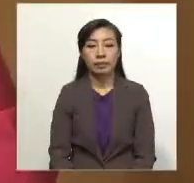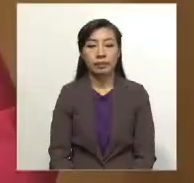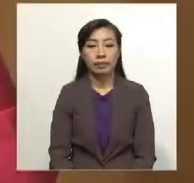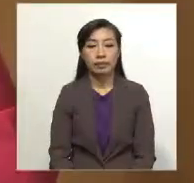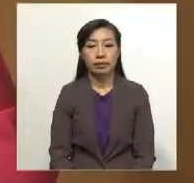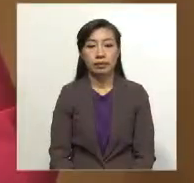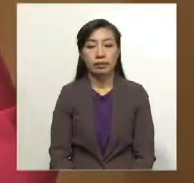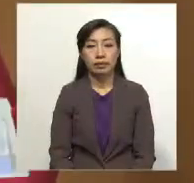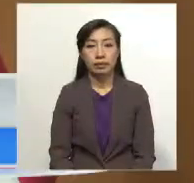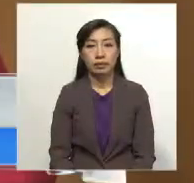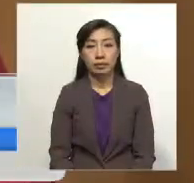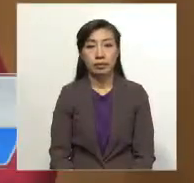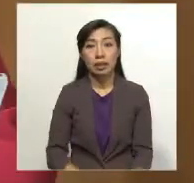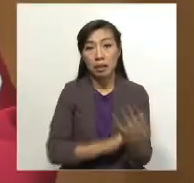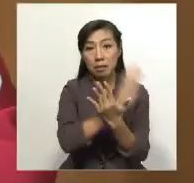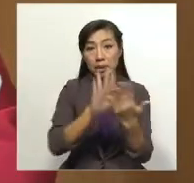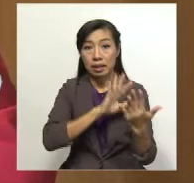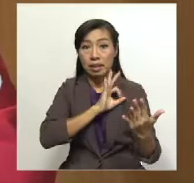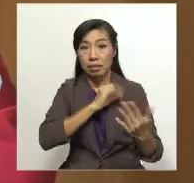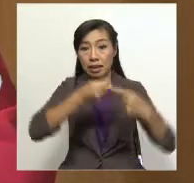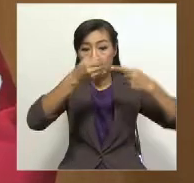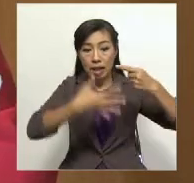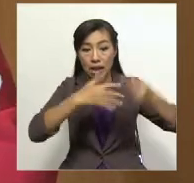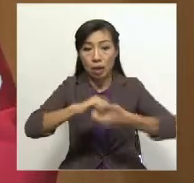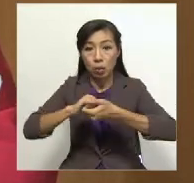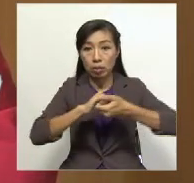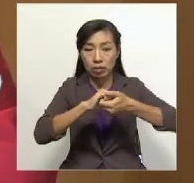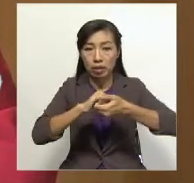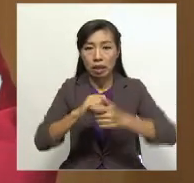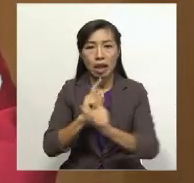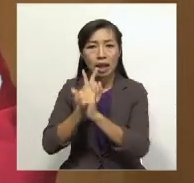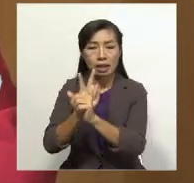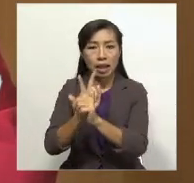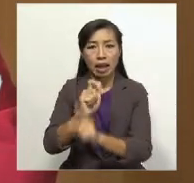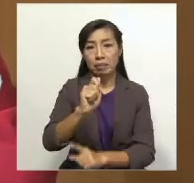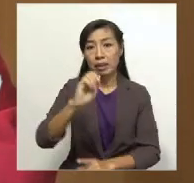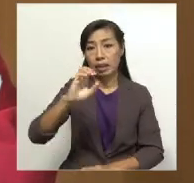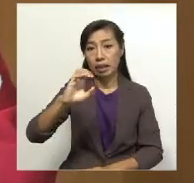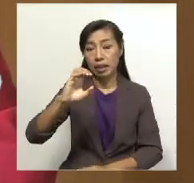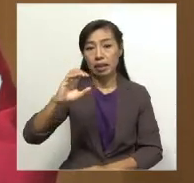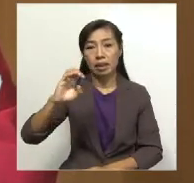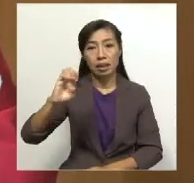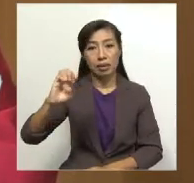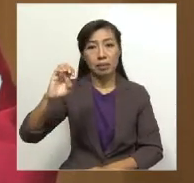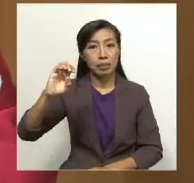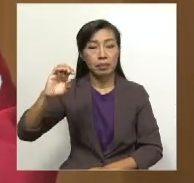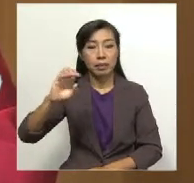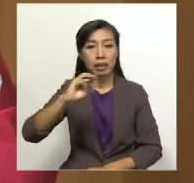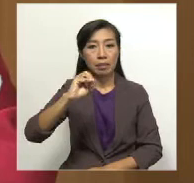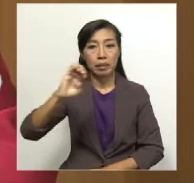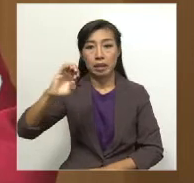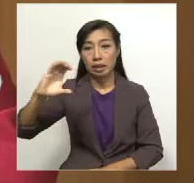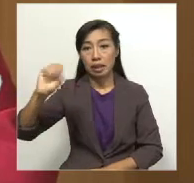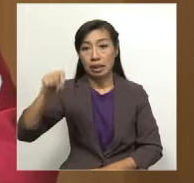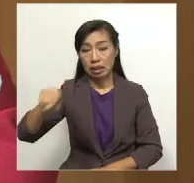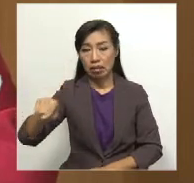ในเรื่องของความร่วมมือระหว่างประเทศสมาชิกทั้ง5ประเทศนะคะในกรอบ ACMEX ก็มีมาอย่างต่อเนื่องนะคะสิ่งที่มีการ